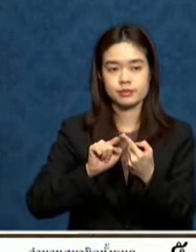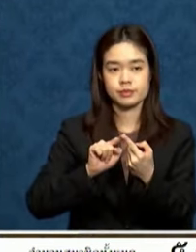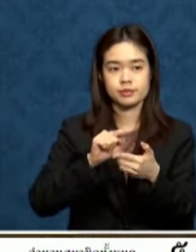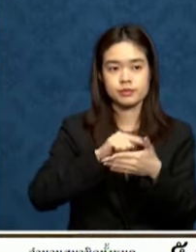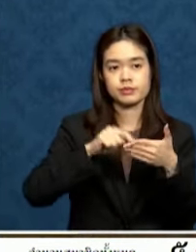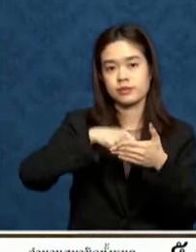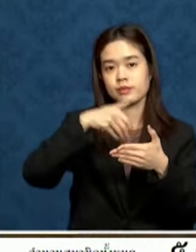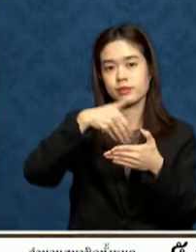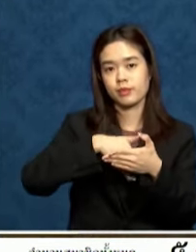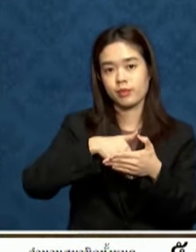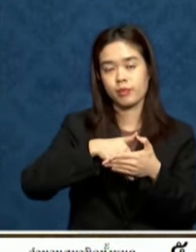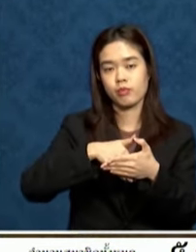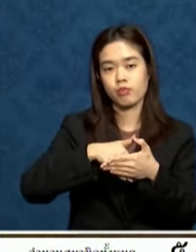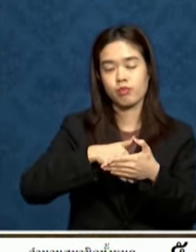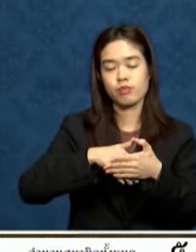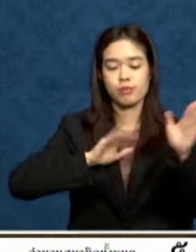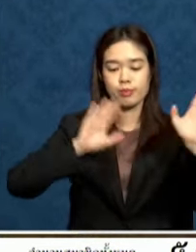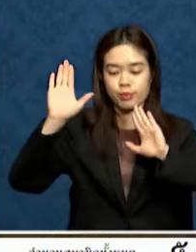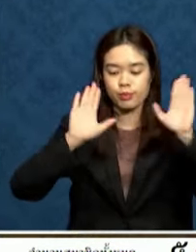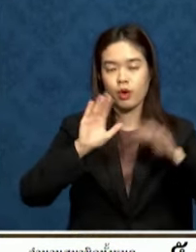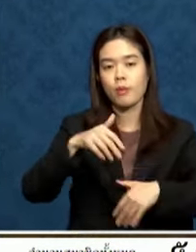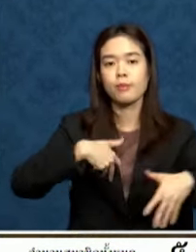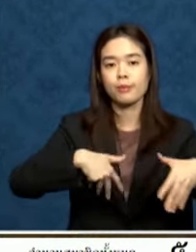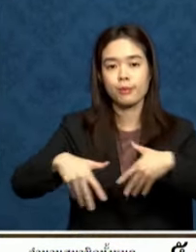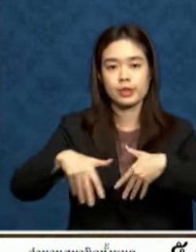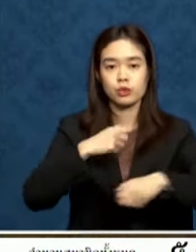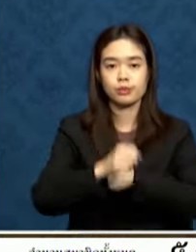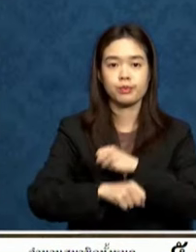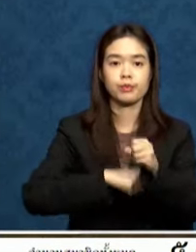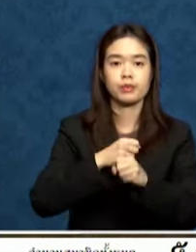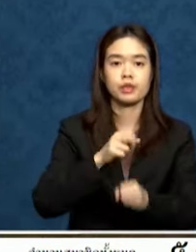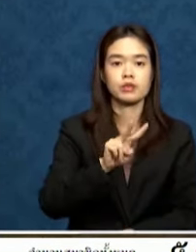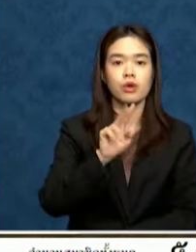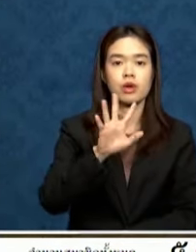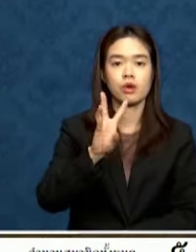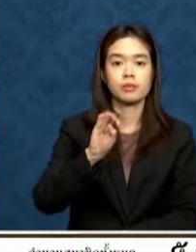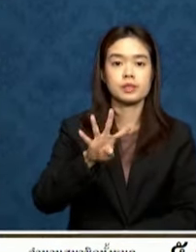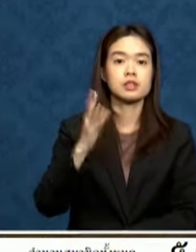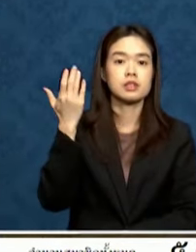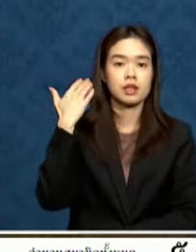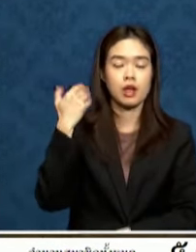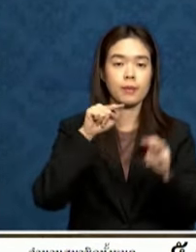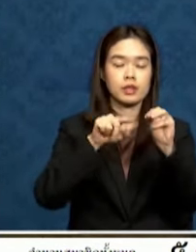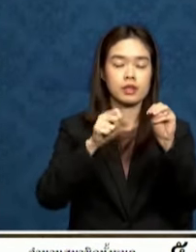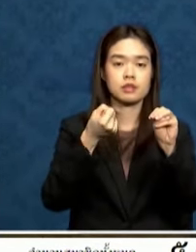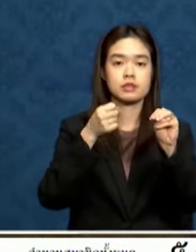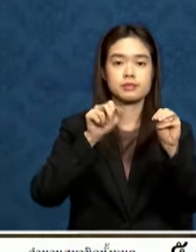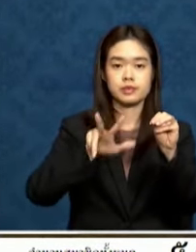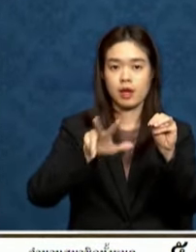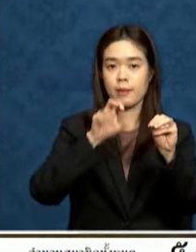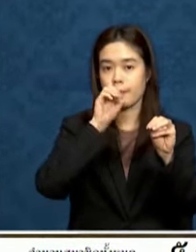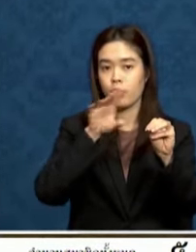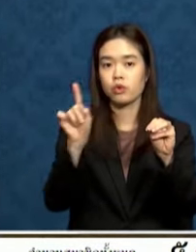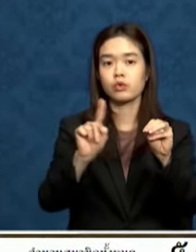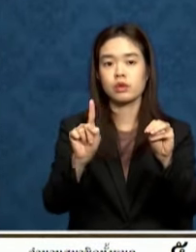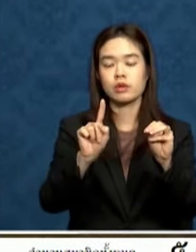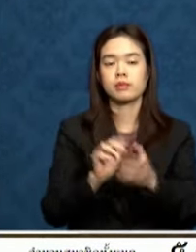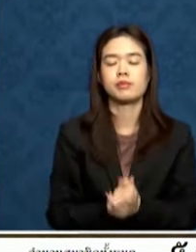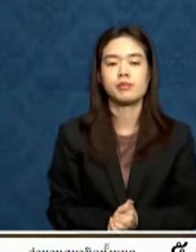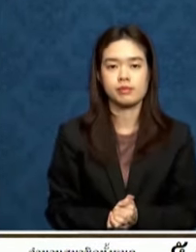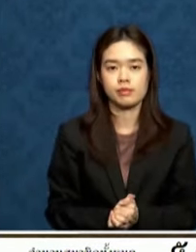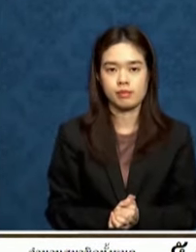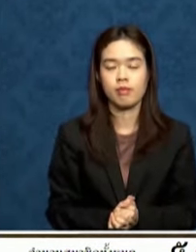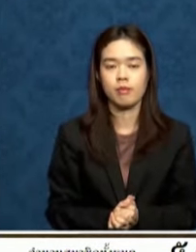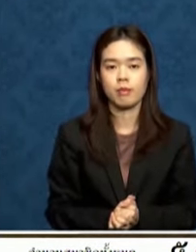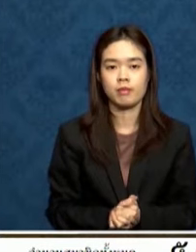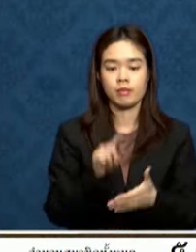พ.ศ2564เดิมเนี่นะครับกำหนดไว้ในมาตรา 133นี่นะครับบอกว่าการ